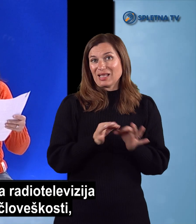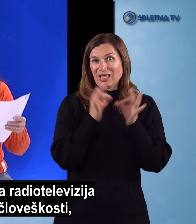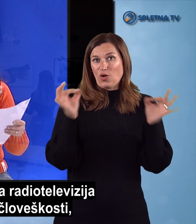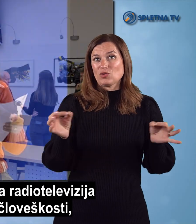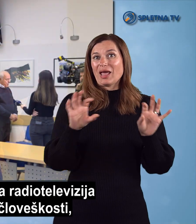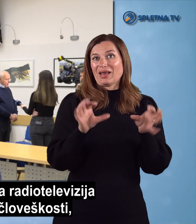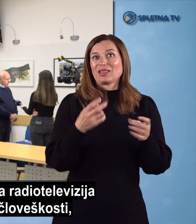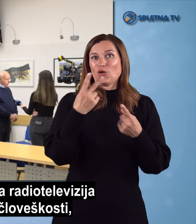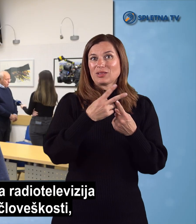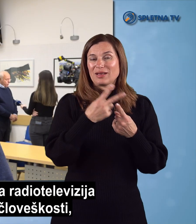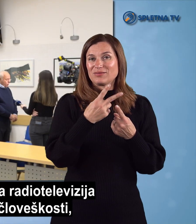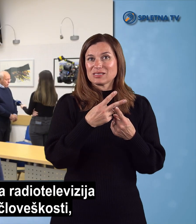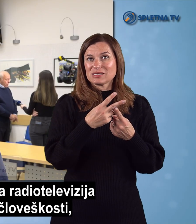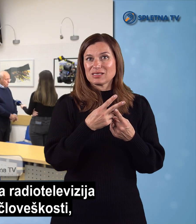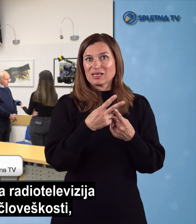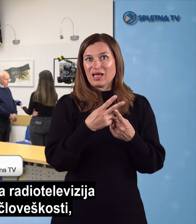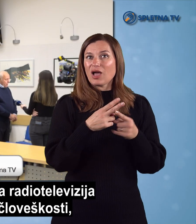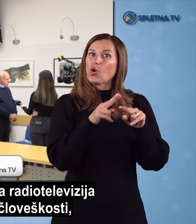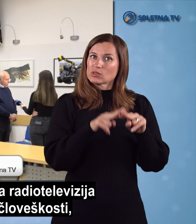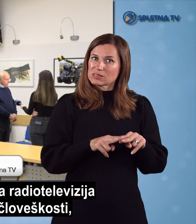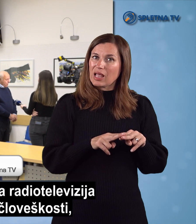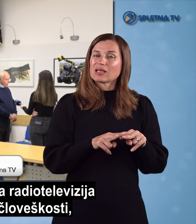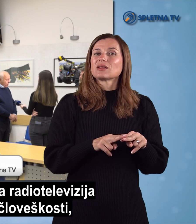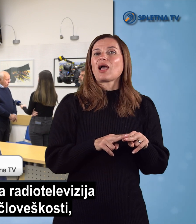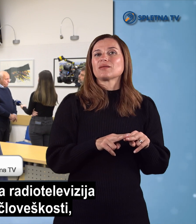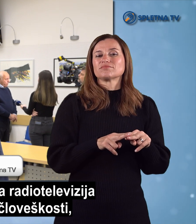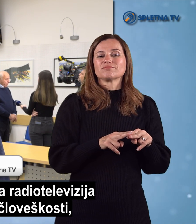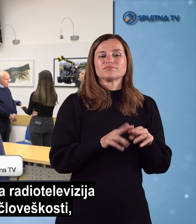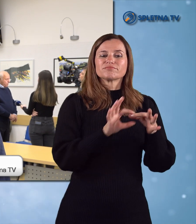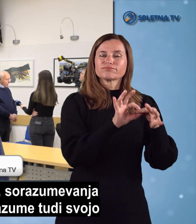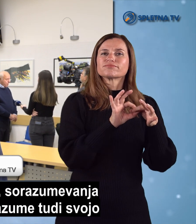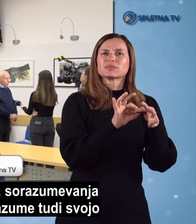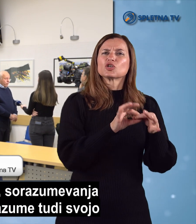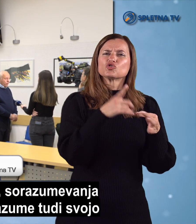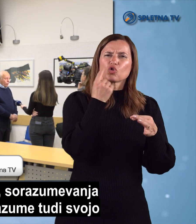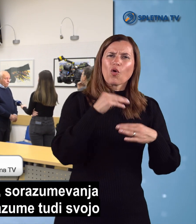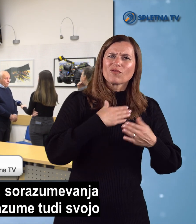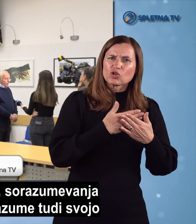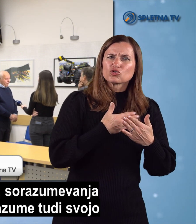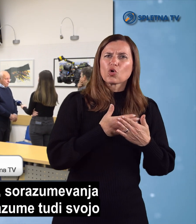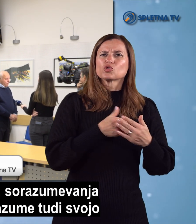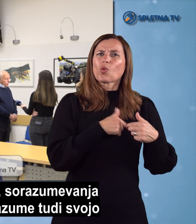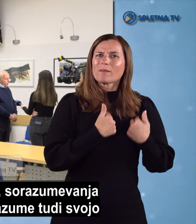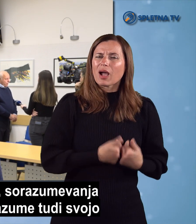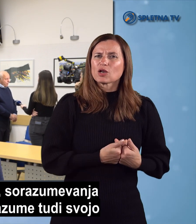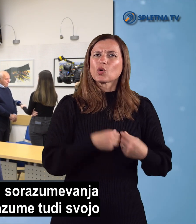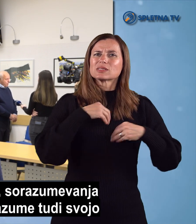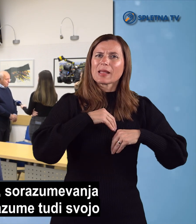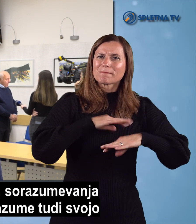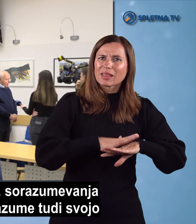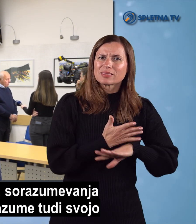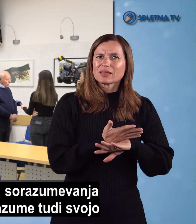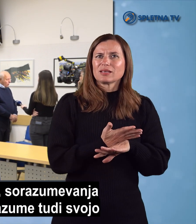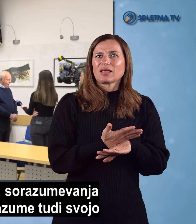javna radiotelevizija ostaja na strani človeškosti, humanosti, empatije,